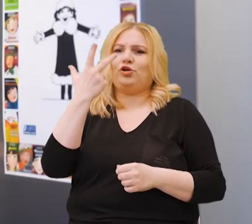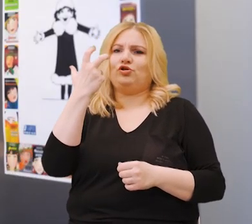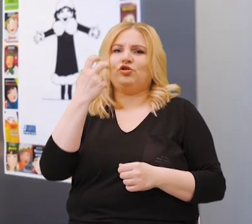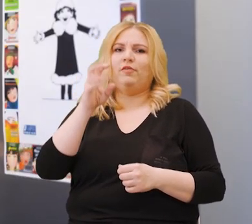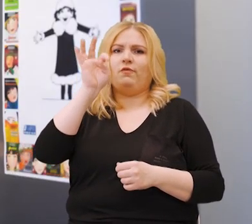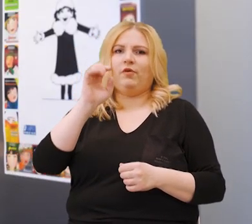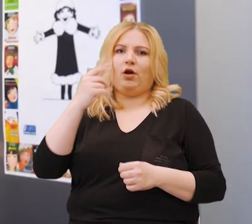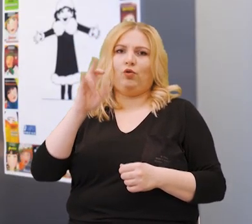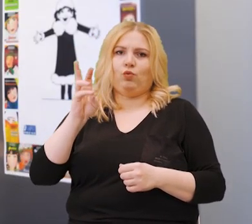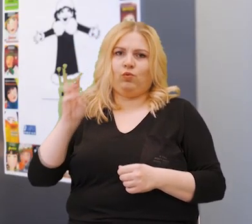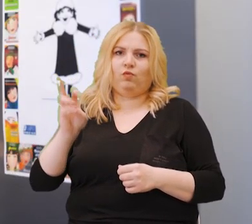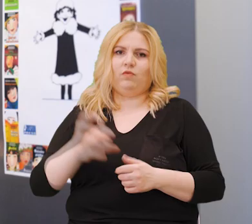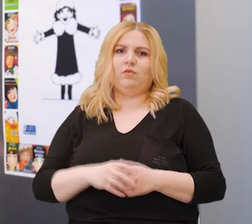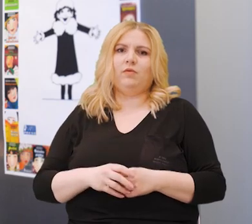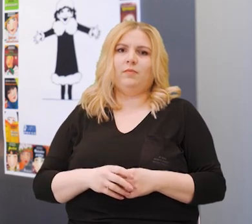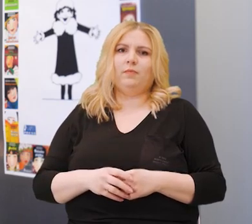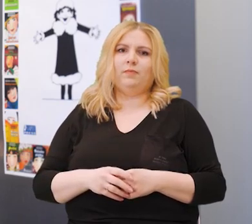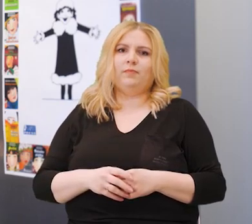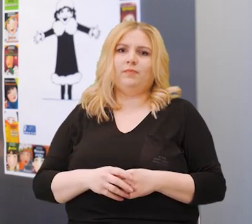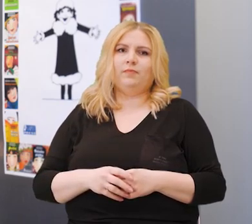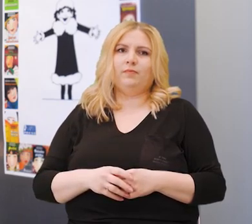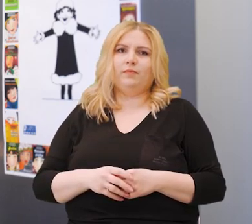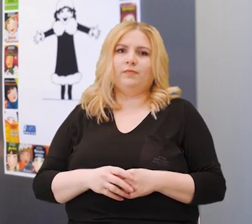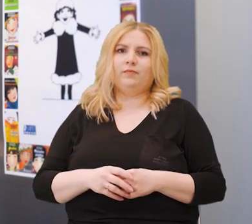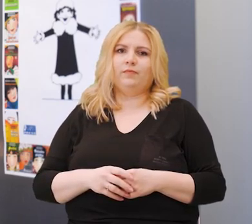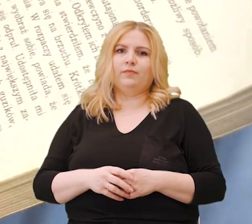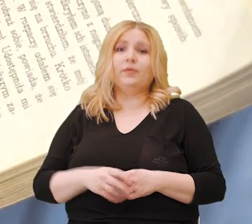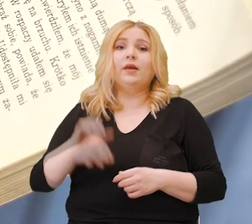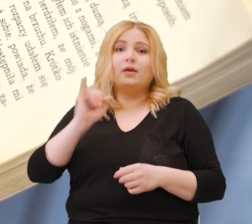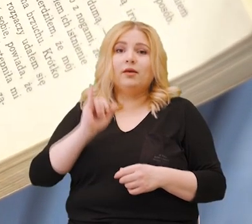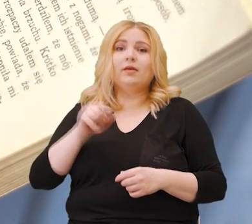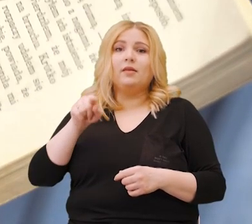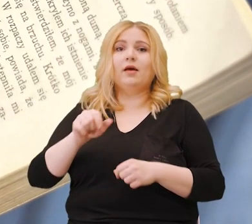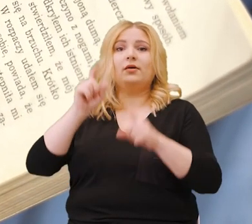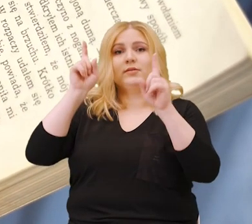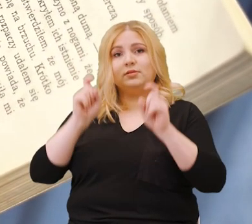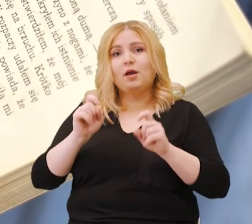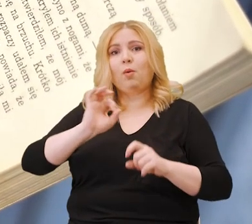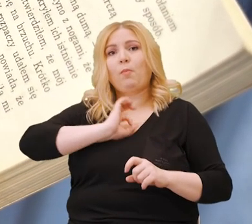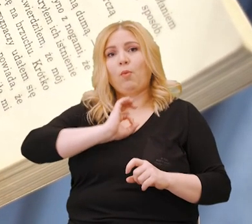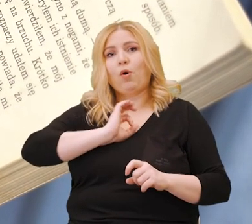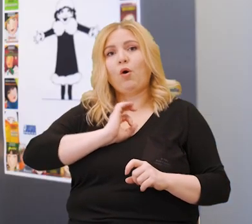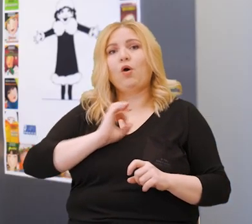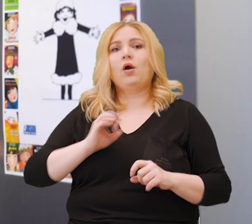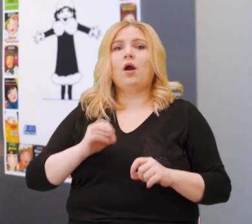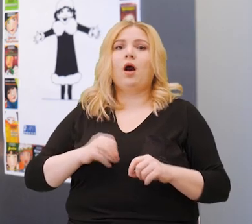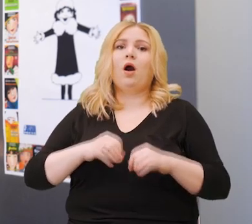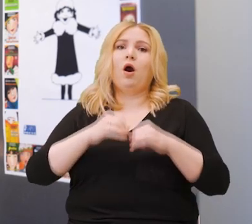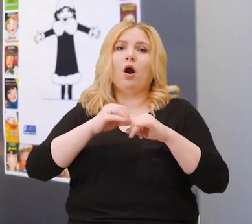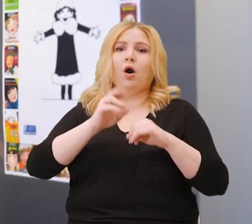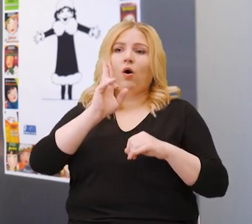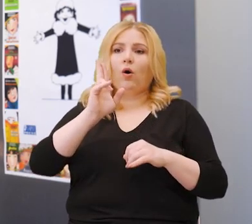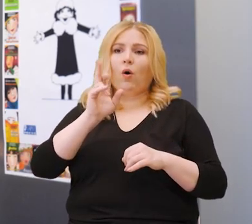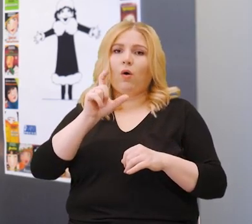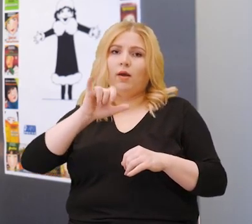mi wszystkie guziki za głupie 300 franków, a że tyle akurat miałem, dobiliśmy targu natychmiast. I tak